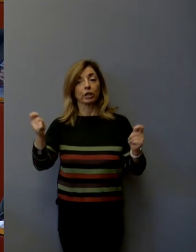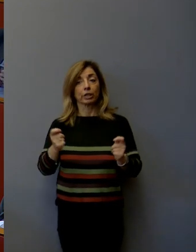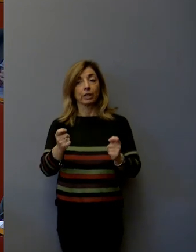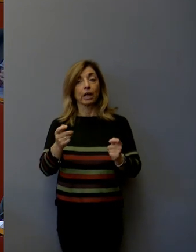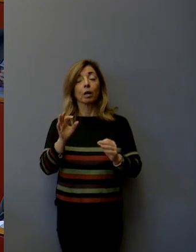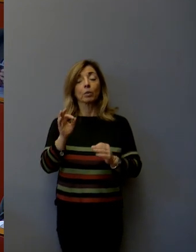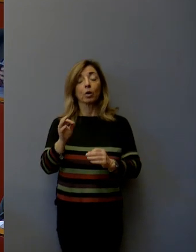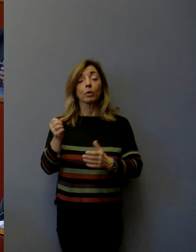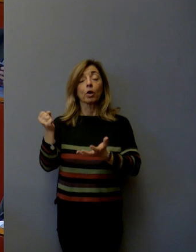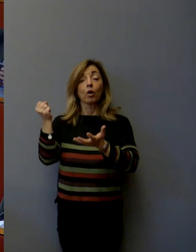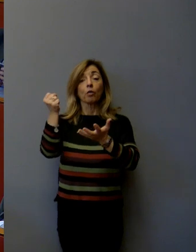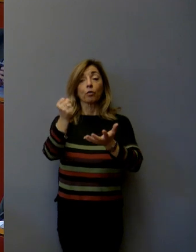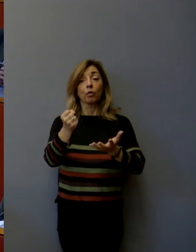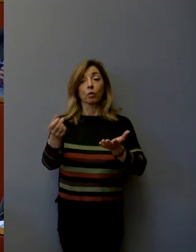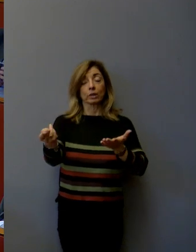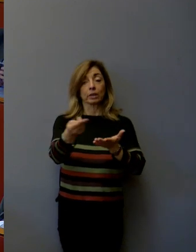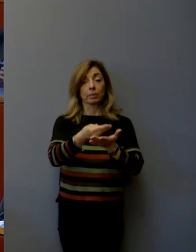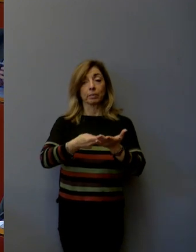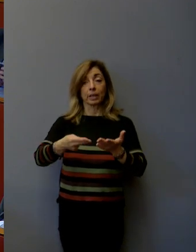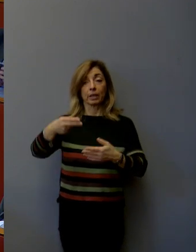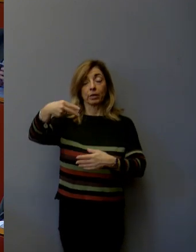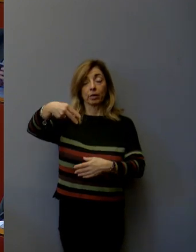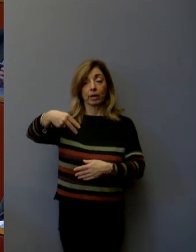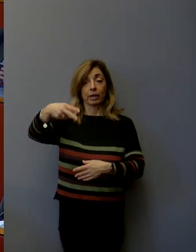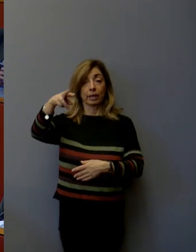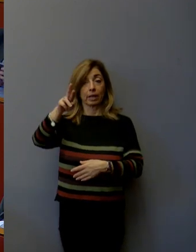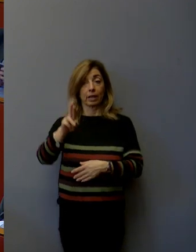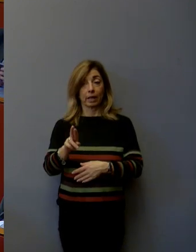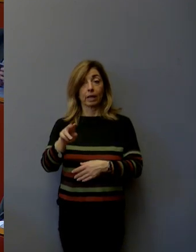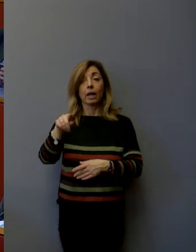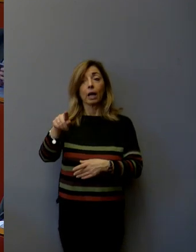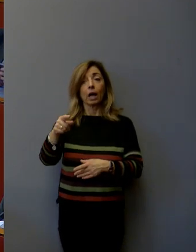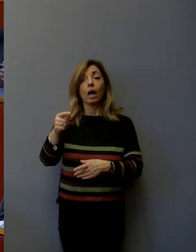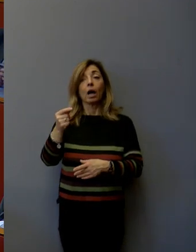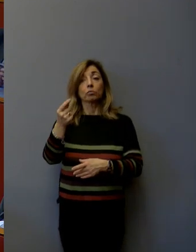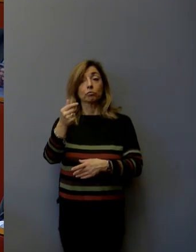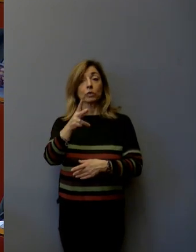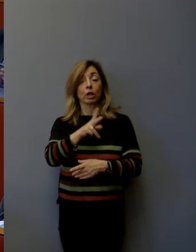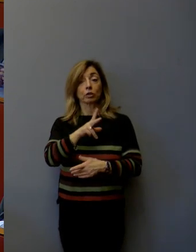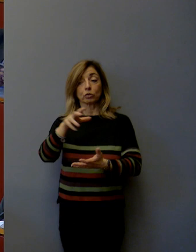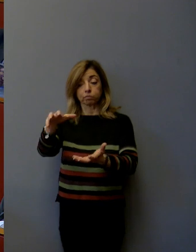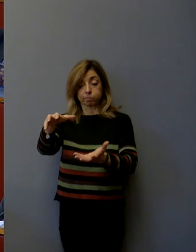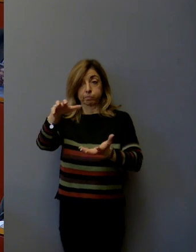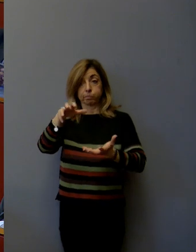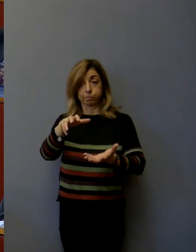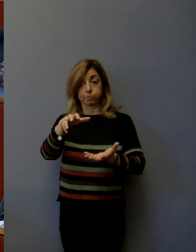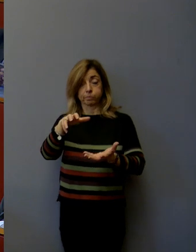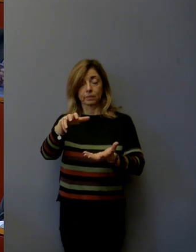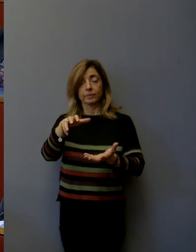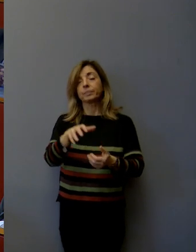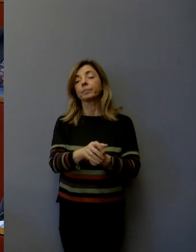piani RR grandi risorse economiche quelle che abbiamo visto